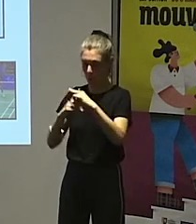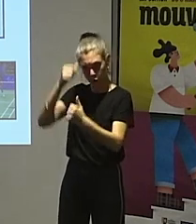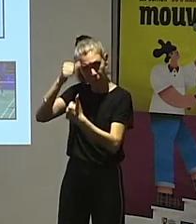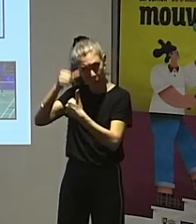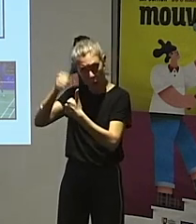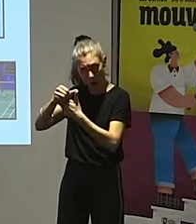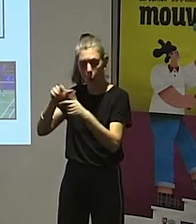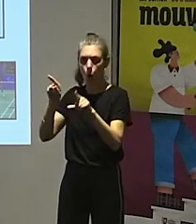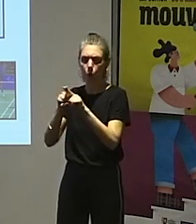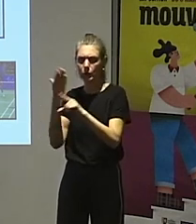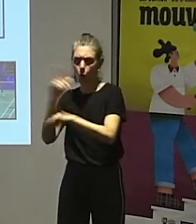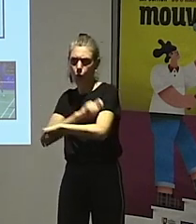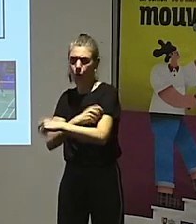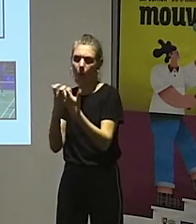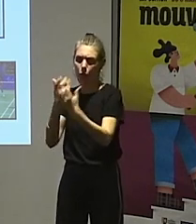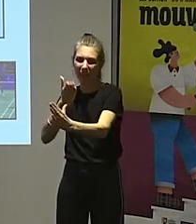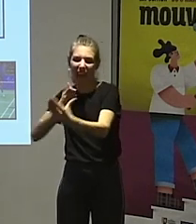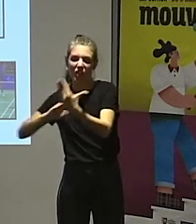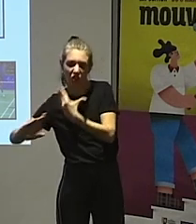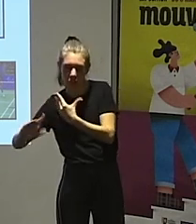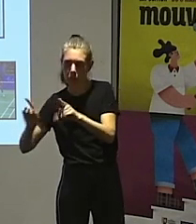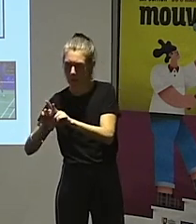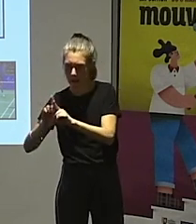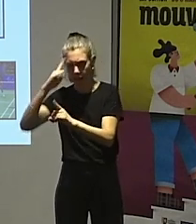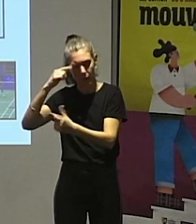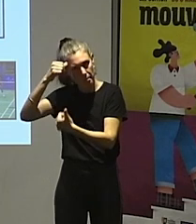on est en train de jouer au basket, comme l'évoquait,